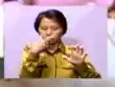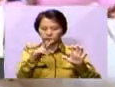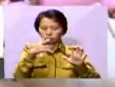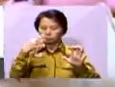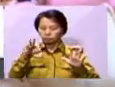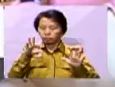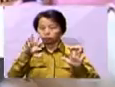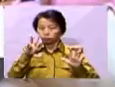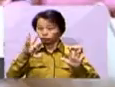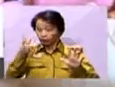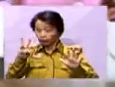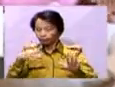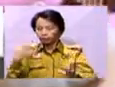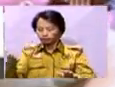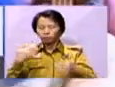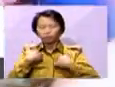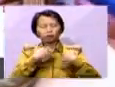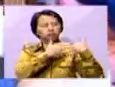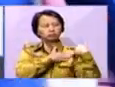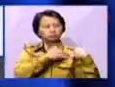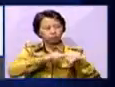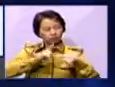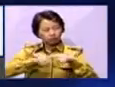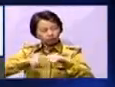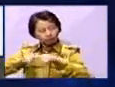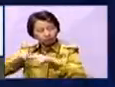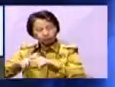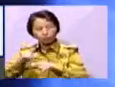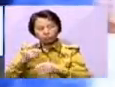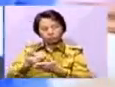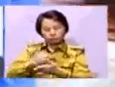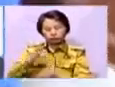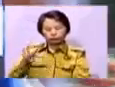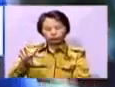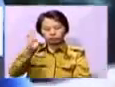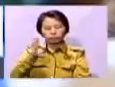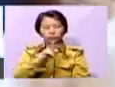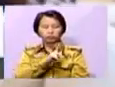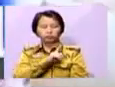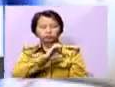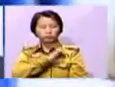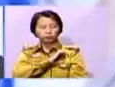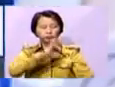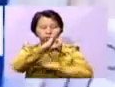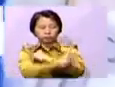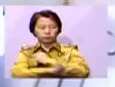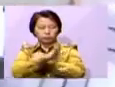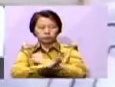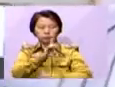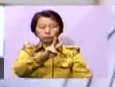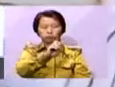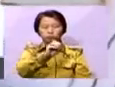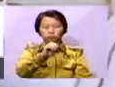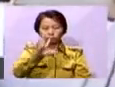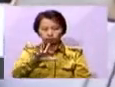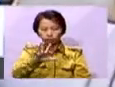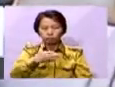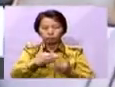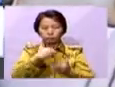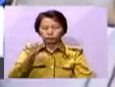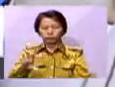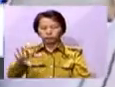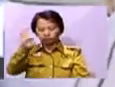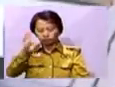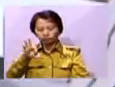Disember 1976. Beliau juga pernah menyandang pelbagai jawatan sebelum dilantik sebagai Ketua Polis Negeri 9 pada 2005 sebelum